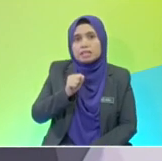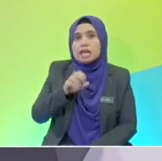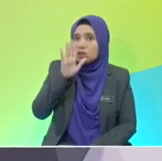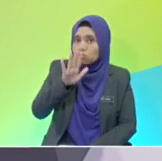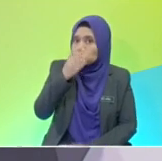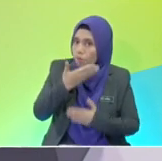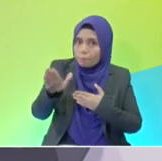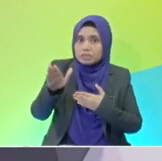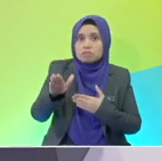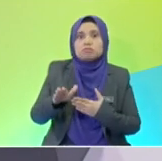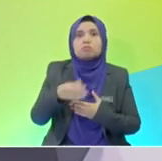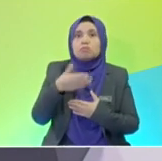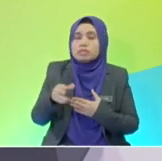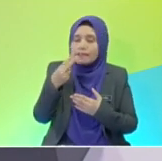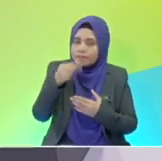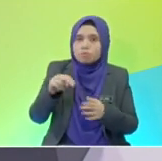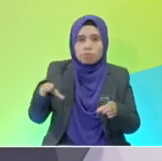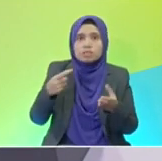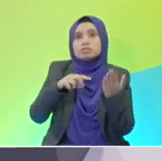andaikataan yang seterusnya